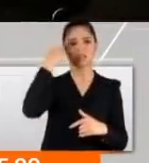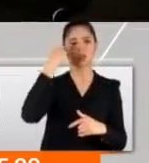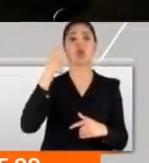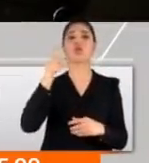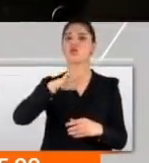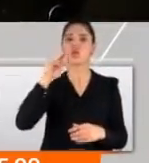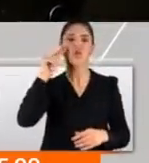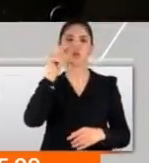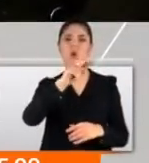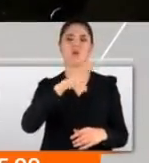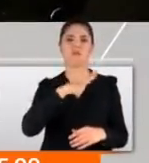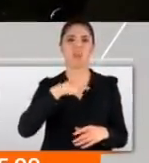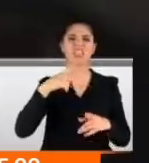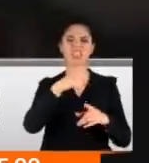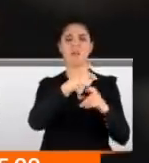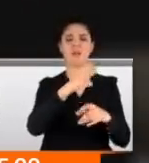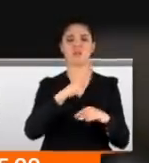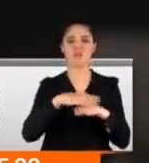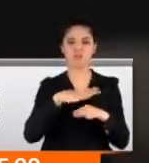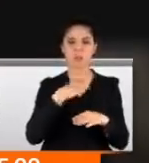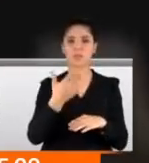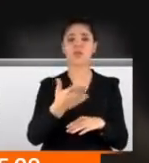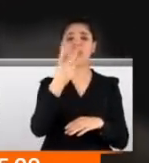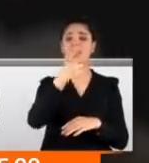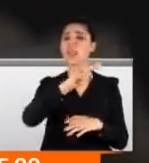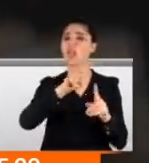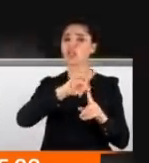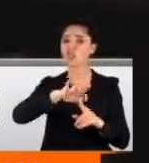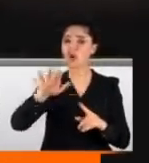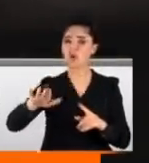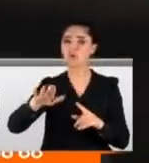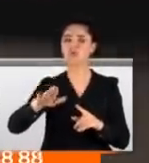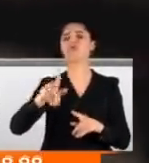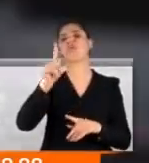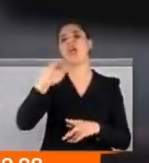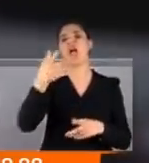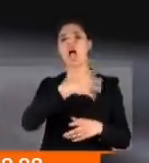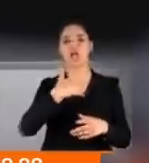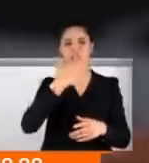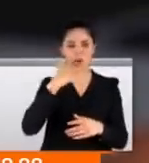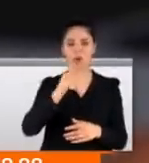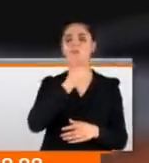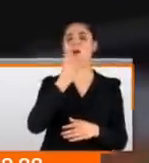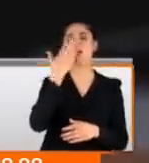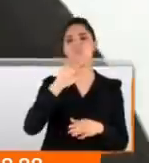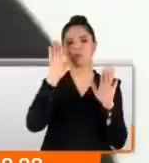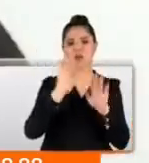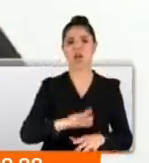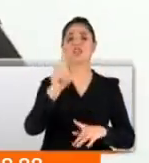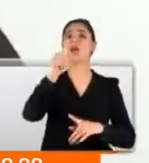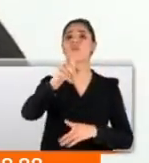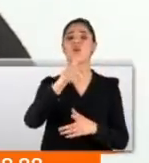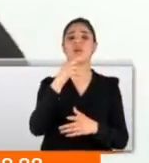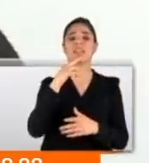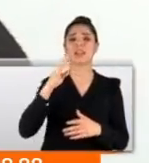gömdü. Tabancayla vurmuş. Ayfer Cingöz'ün iki torunu öksüz ve yetim kaldı. Kızını mezara, torunlarını ise